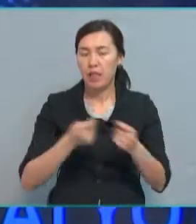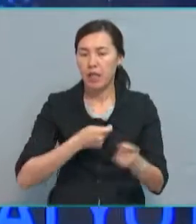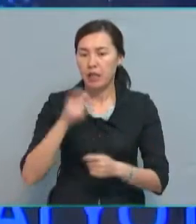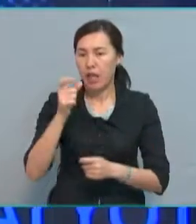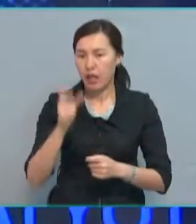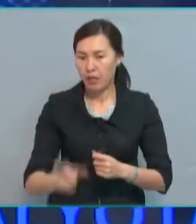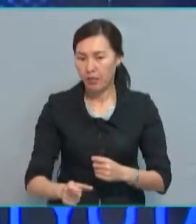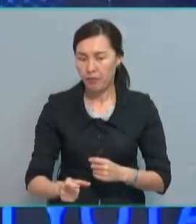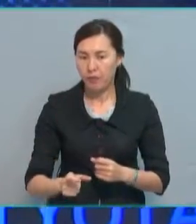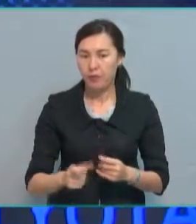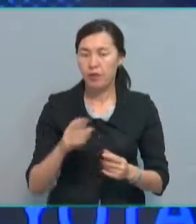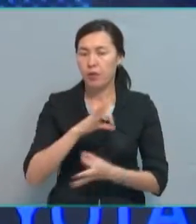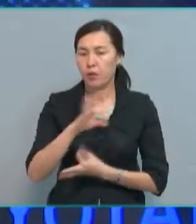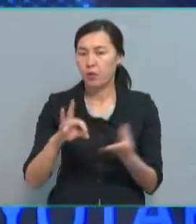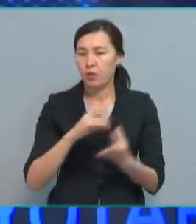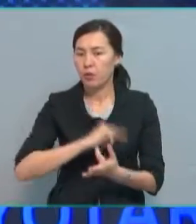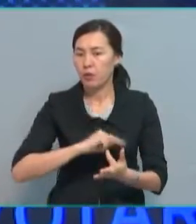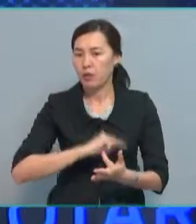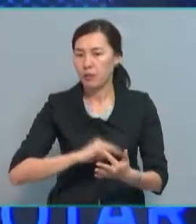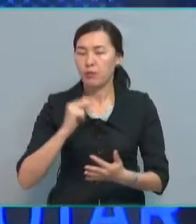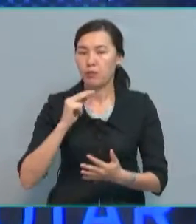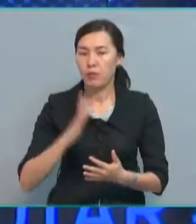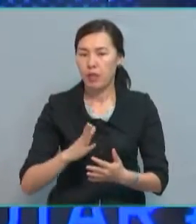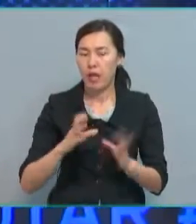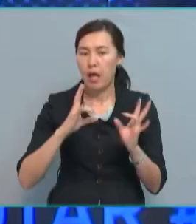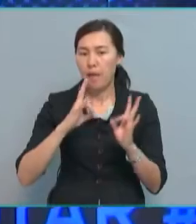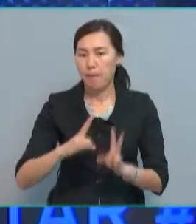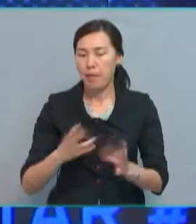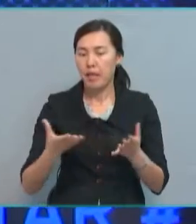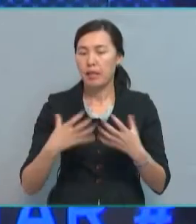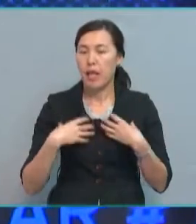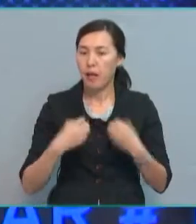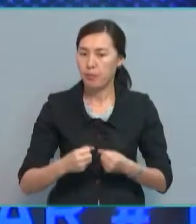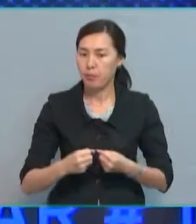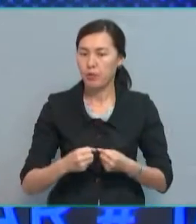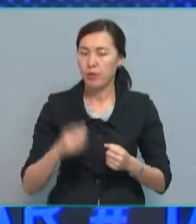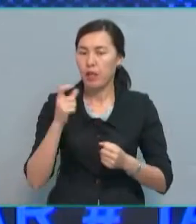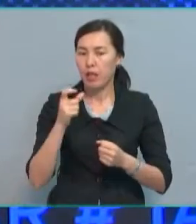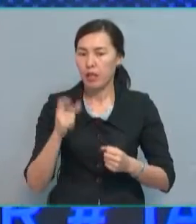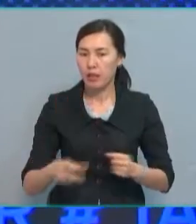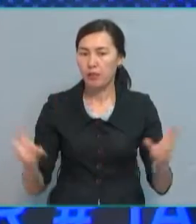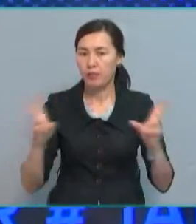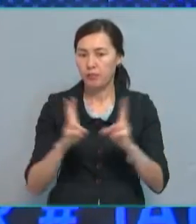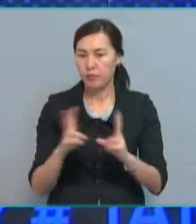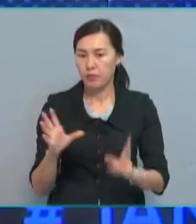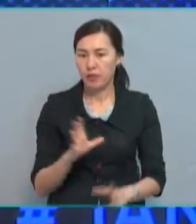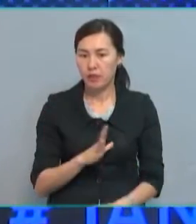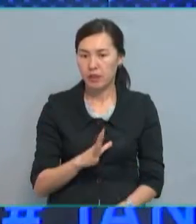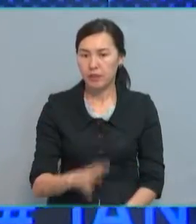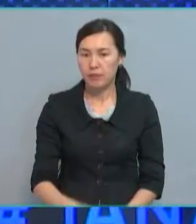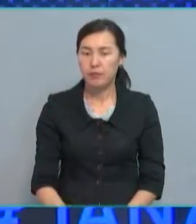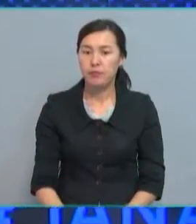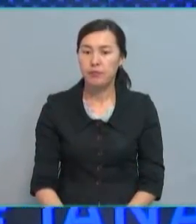департаментінің қызметкерлері күні-түні жұмыс істеуде. Табиғи апаттан аман қалып шүкіршілік еткен тұрғындармен тілшіміз тілдесіп